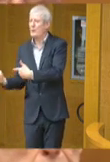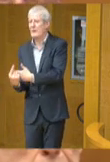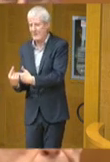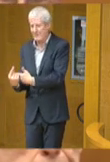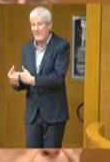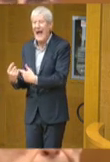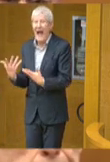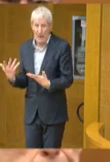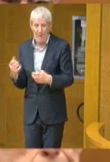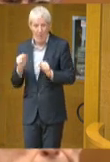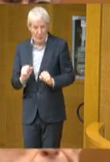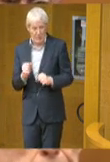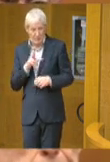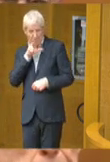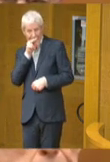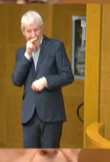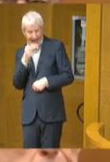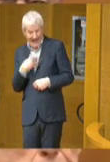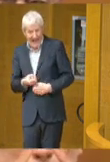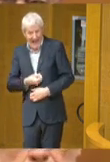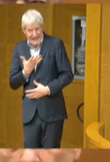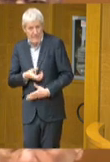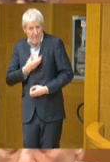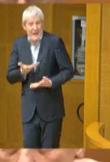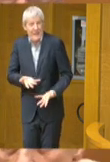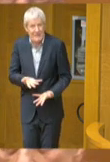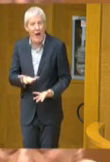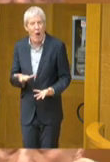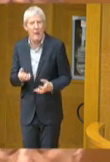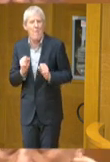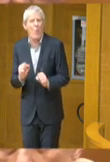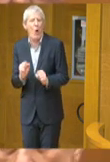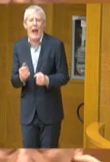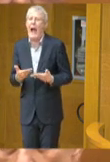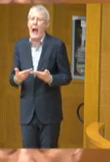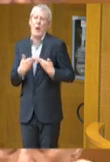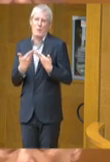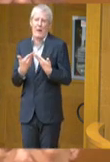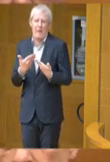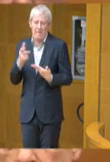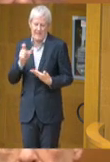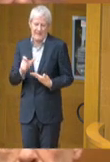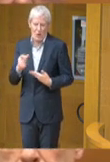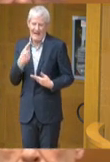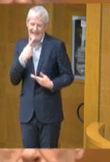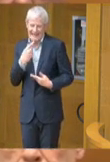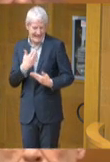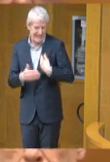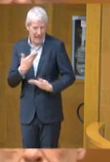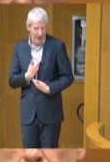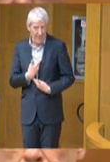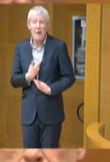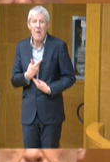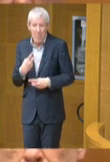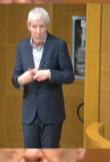poter parlare, di poter esprimersi è una cosa che può aiutare in primis la persona con disabilità, ma in